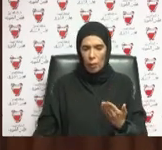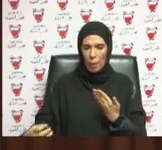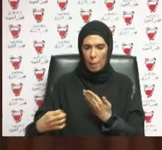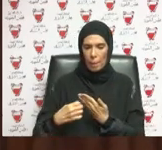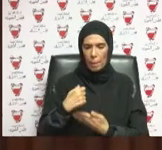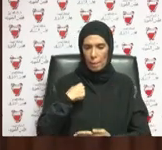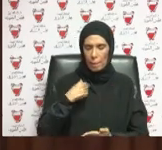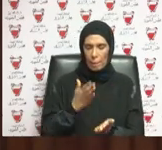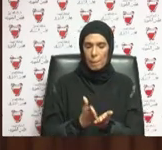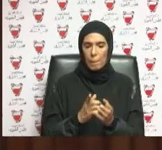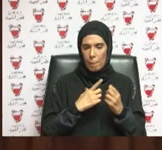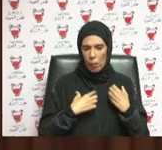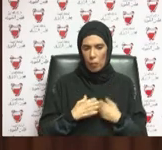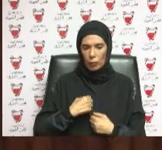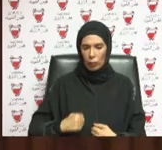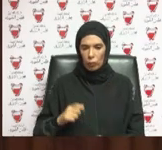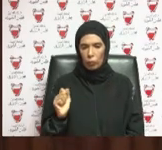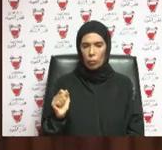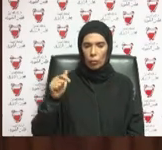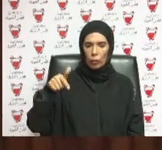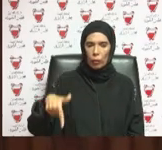إيمانه وحبه للوطن والمواطن،